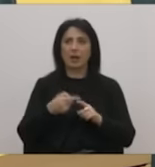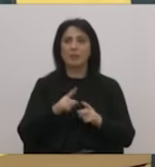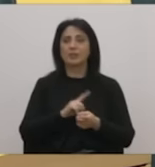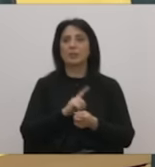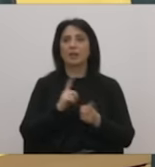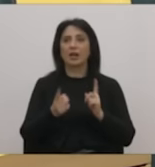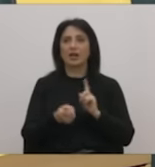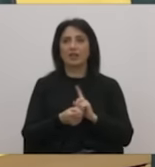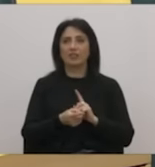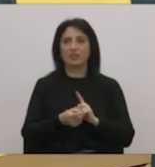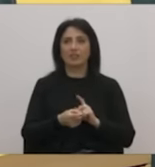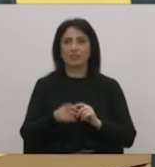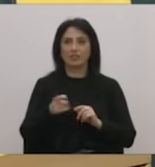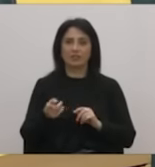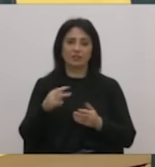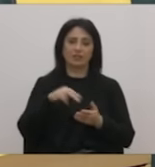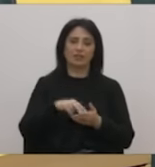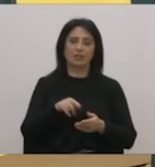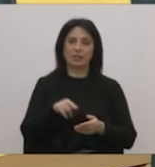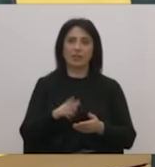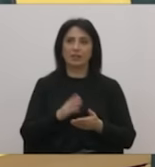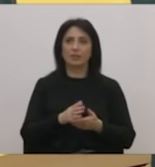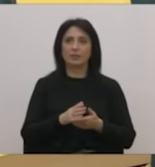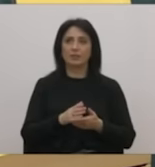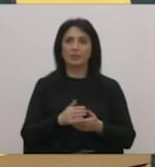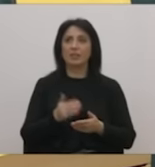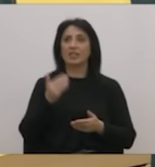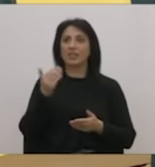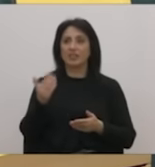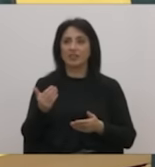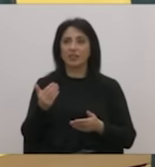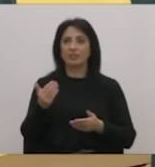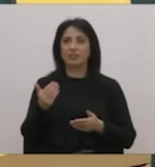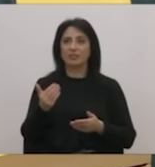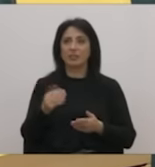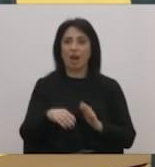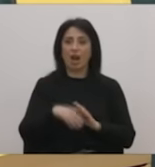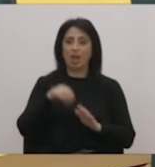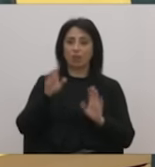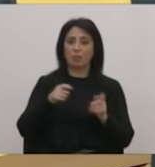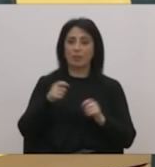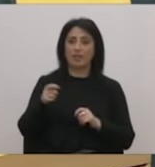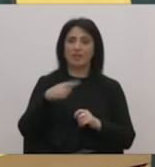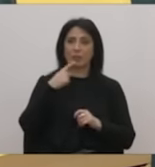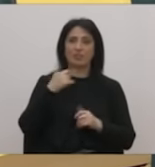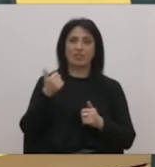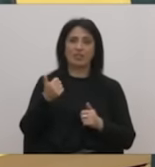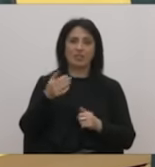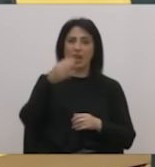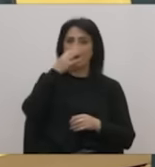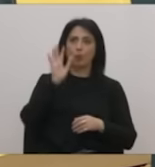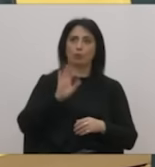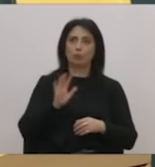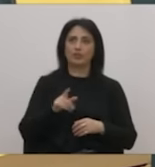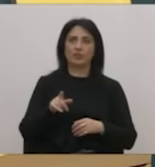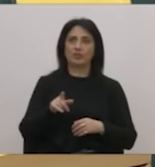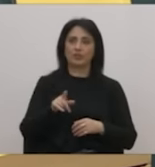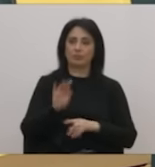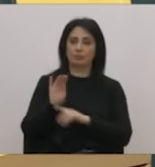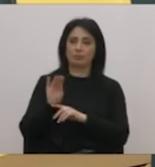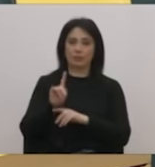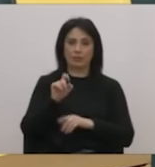magivrat ჩამოდექით აქ და თქვენს არჩეულ პრეზიდენტზე ამბობთ რომ ეხლა აღარ მოგწონთ, იმიტომ რომ თქვენ